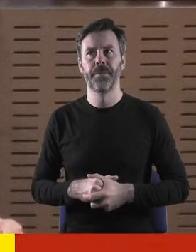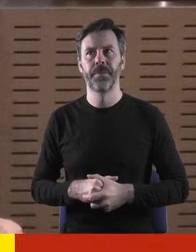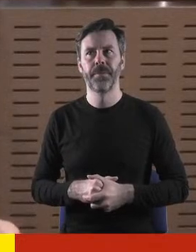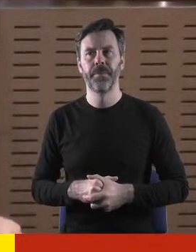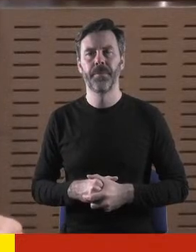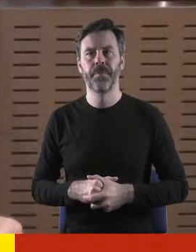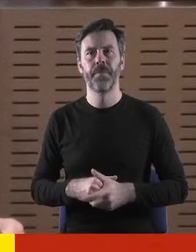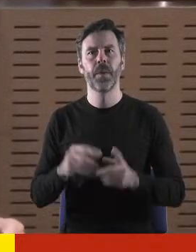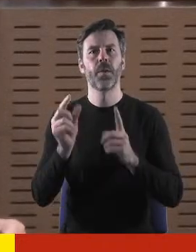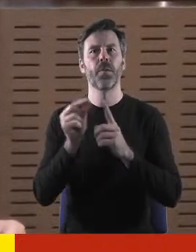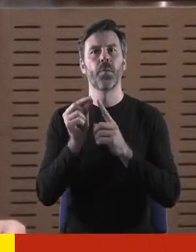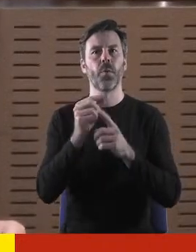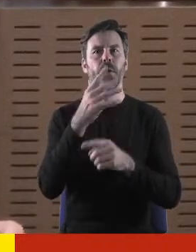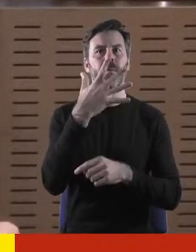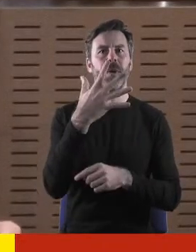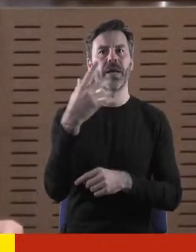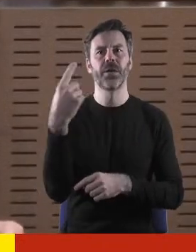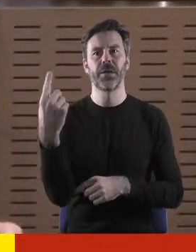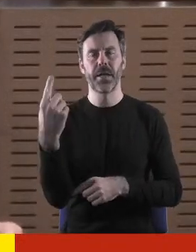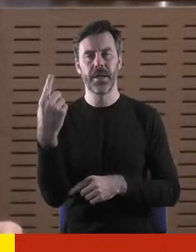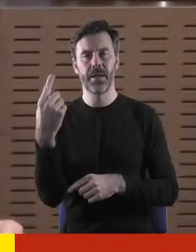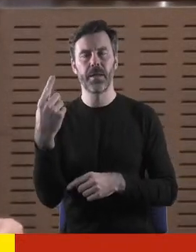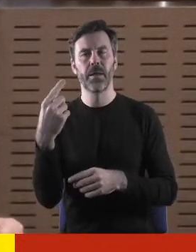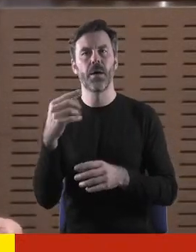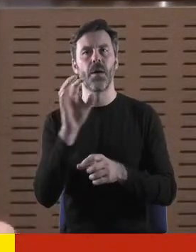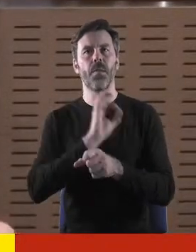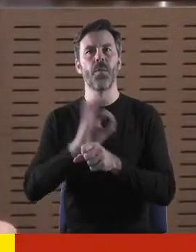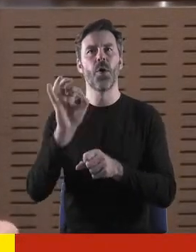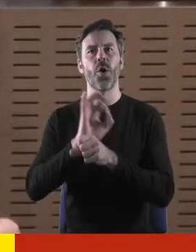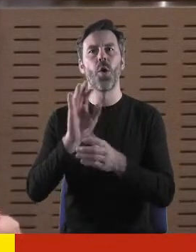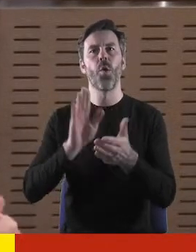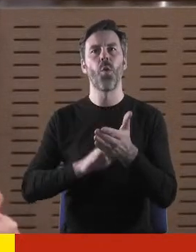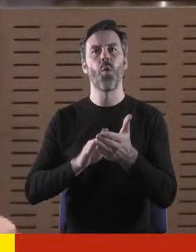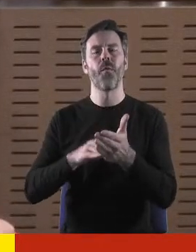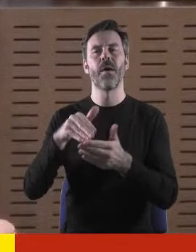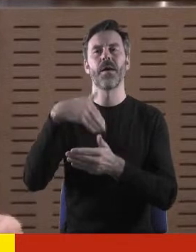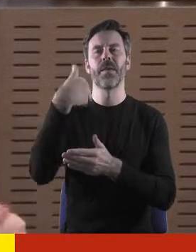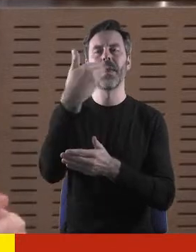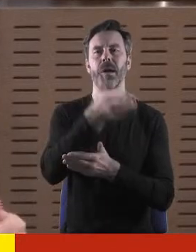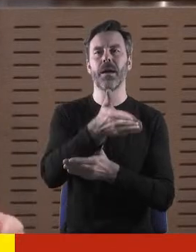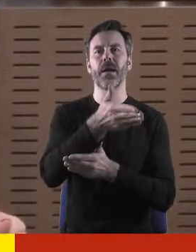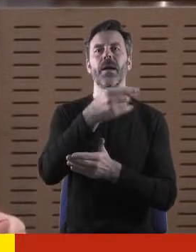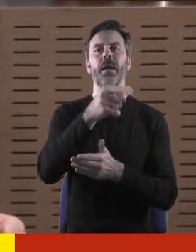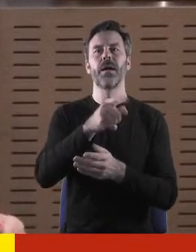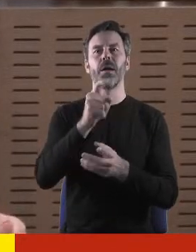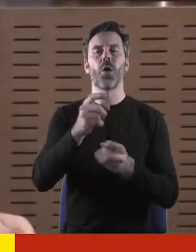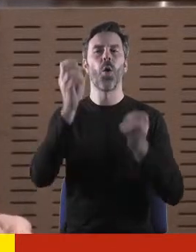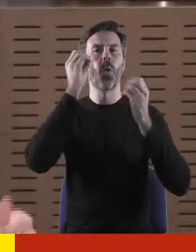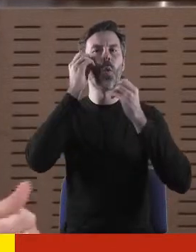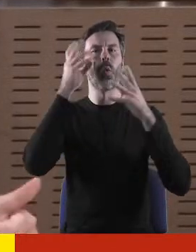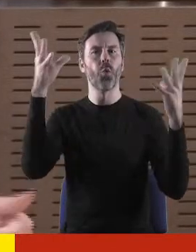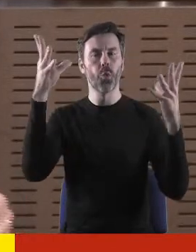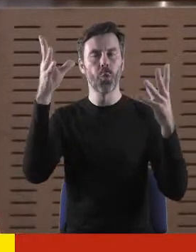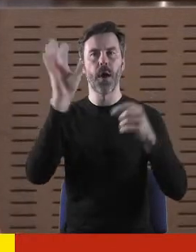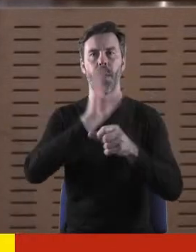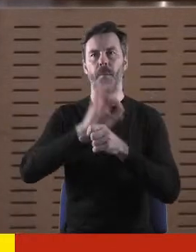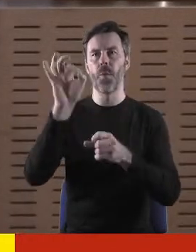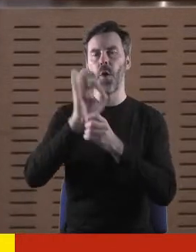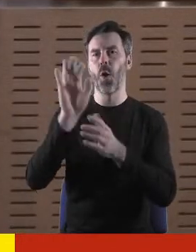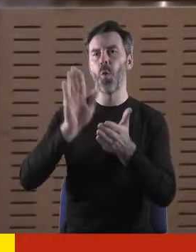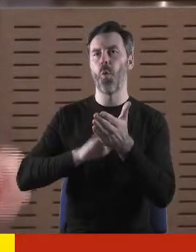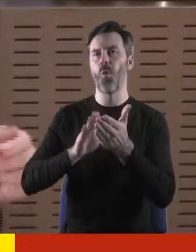punkcie 5.1 mamy projekt uchwały w sprawie przyznania Nagrody Sejmiku Województwa Łódzkiego w dziedzinie kultury. Projekt uchwały został